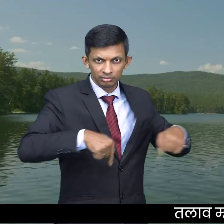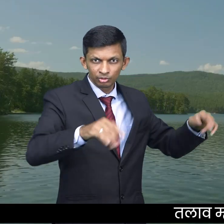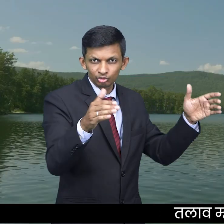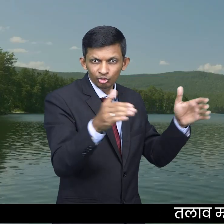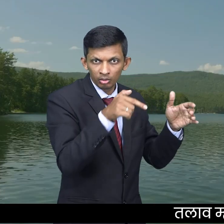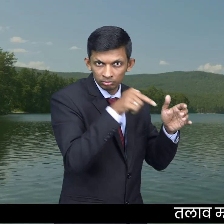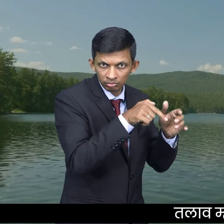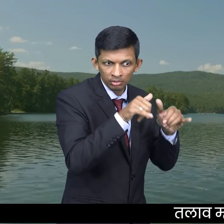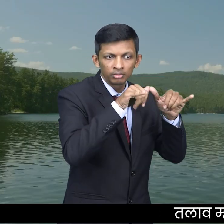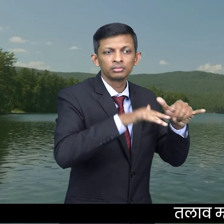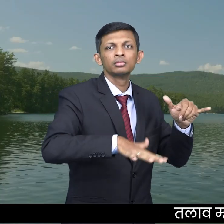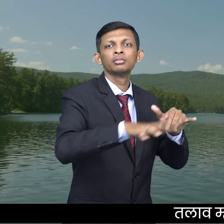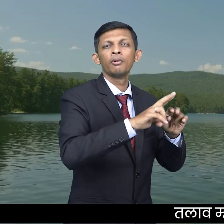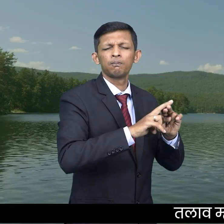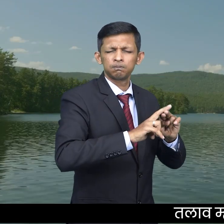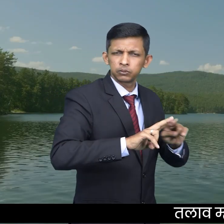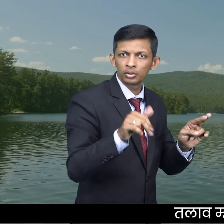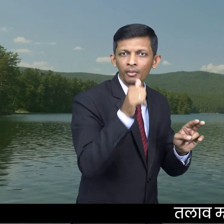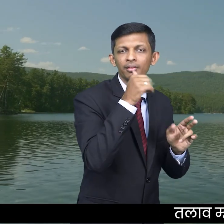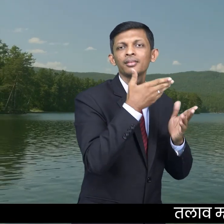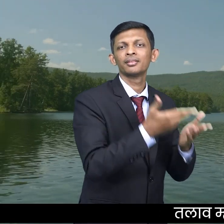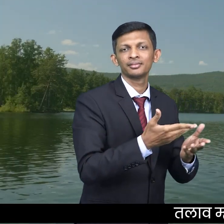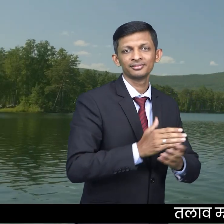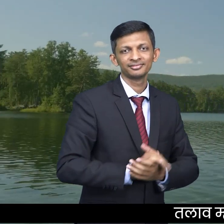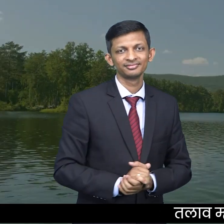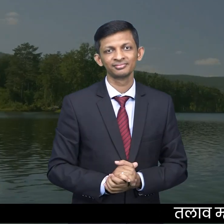तलाव म्हणजे पाण्याने भरलेला परिसर.